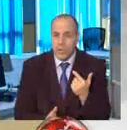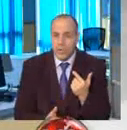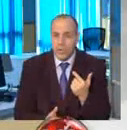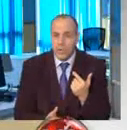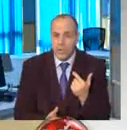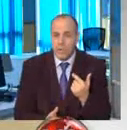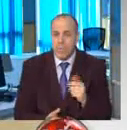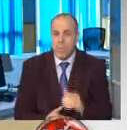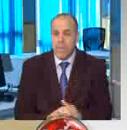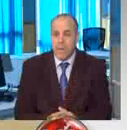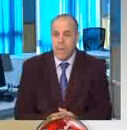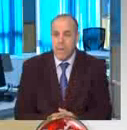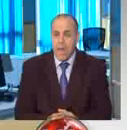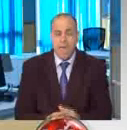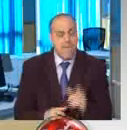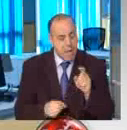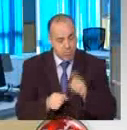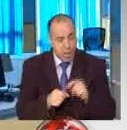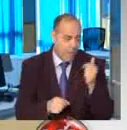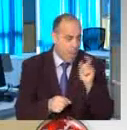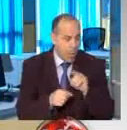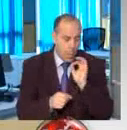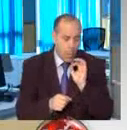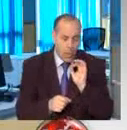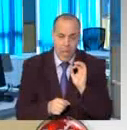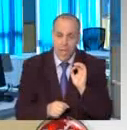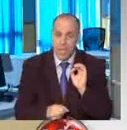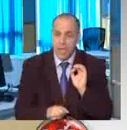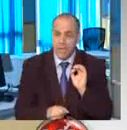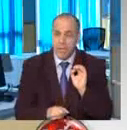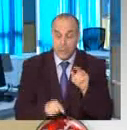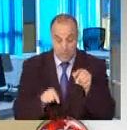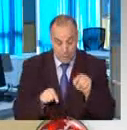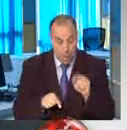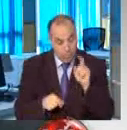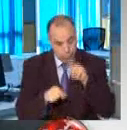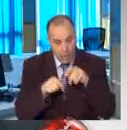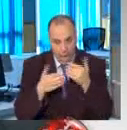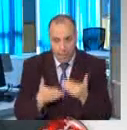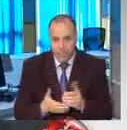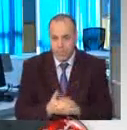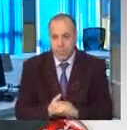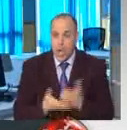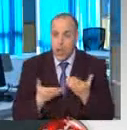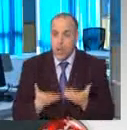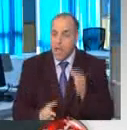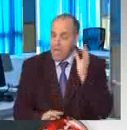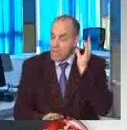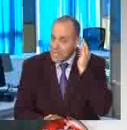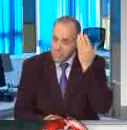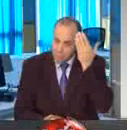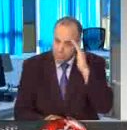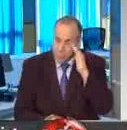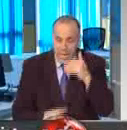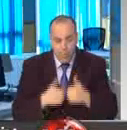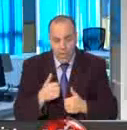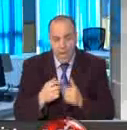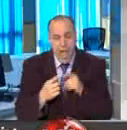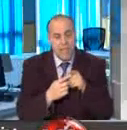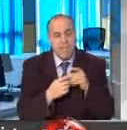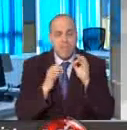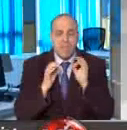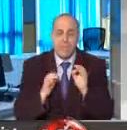رينوفاسيون، احنا ما شاركناش عملاول الور سي لوكازيون باش نشاركوا السنة. نحن اليوم في القاصرين للتعريف بالمناظرة، أهداف